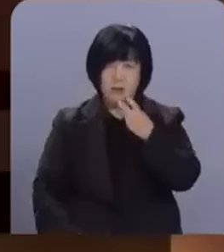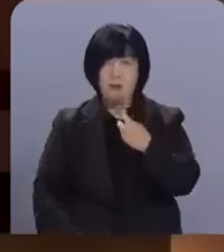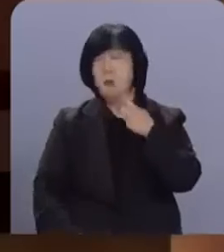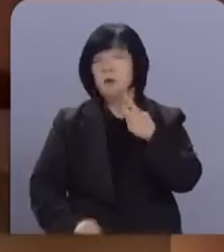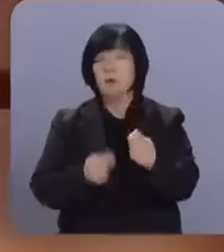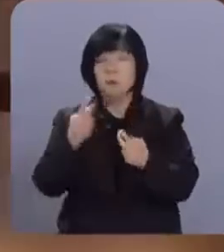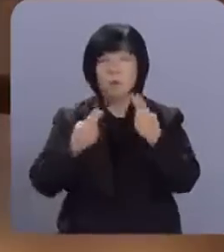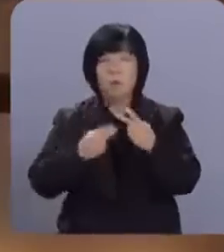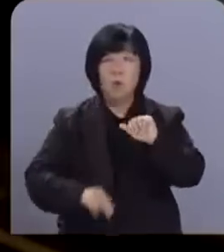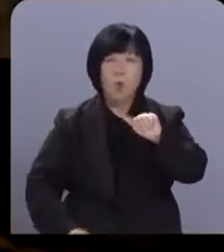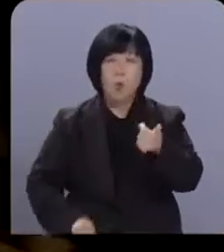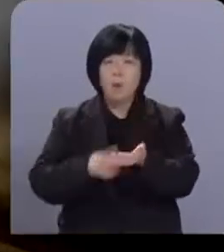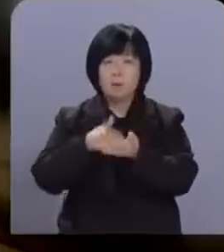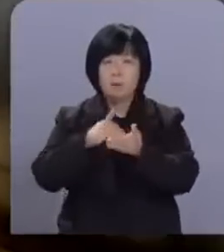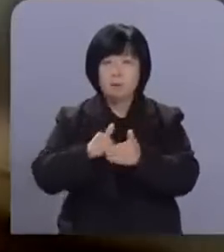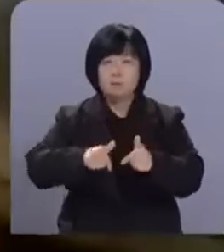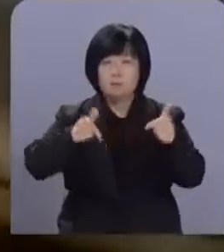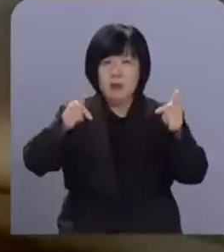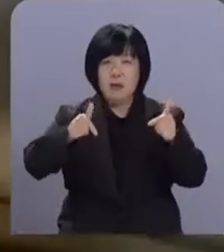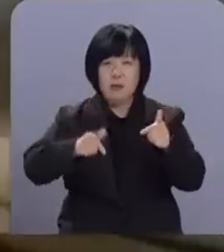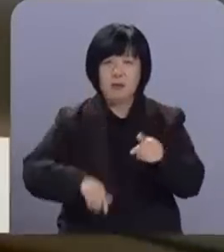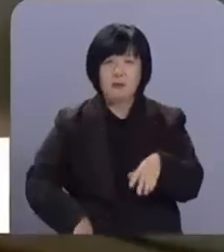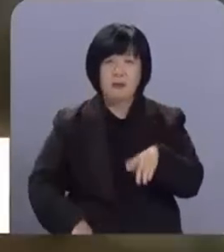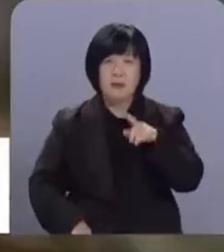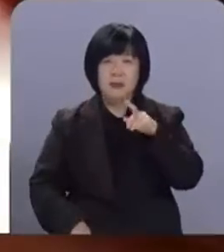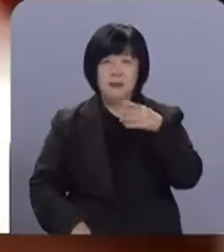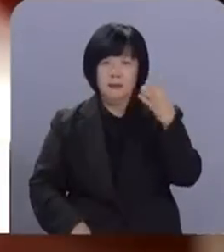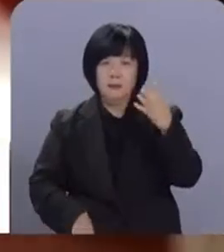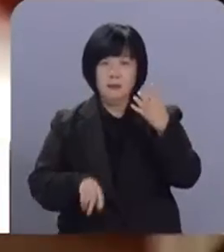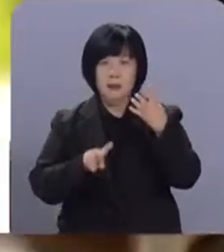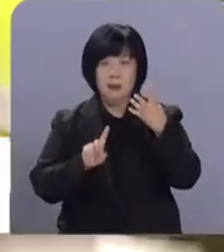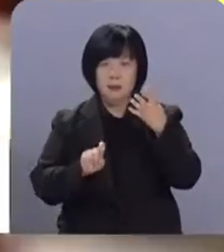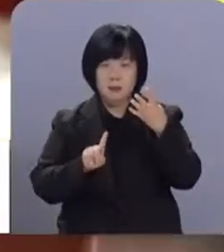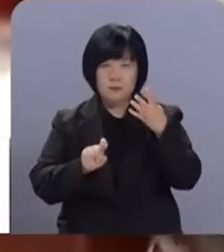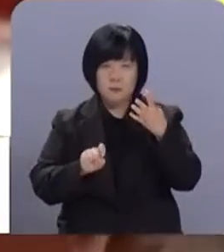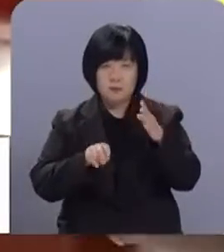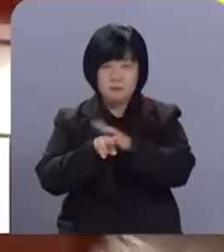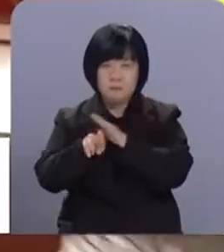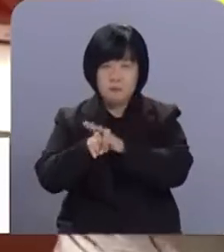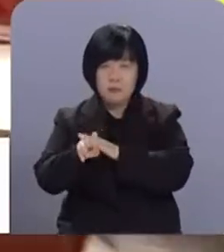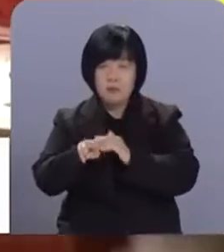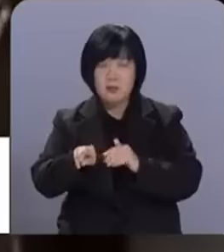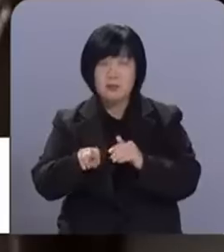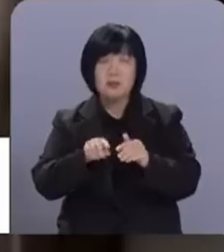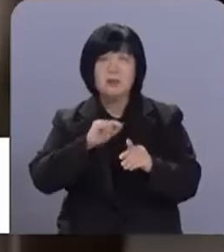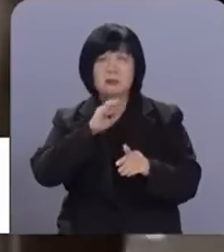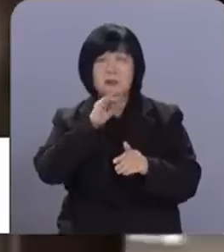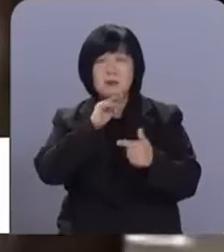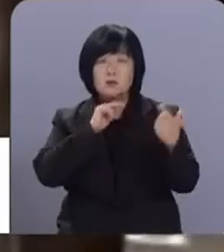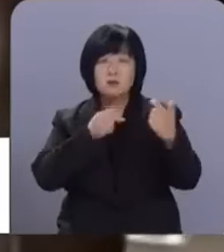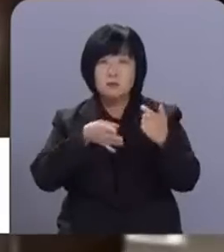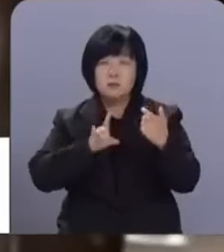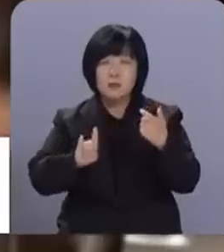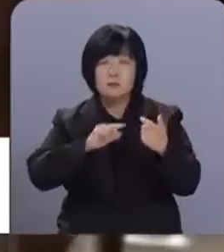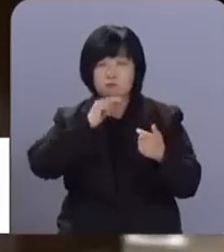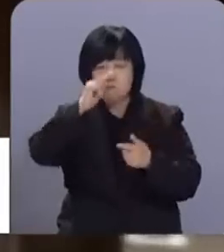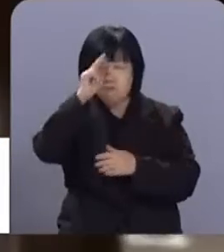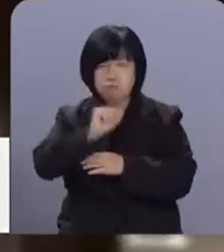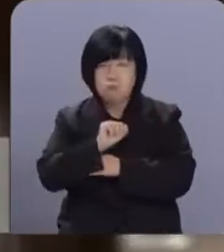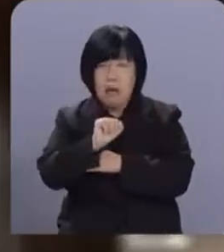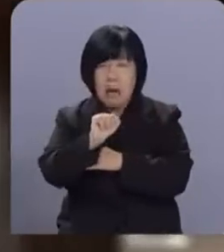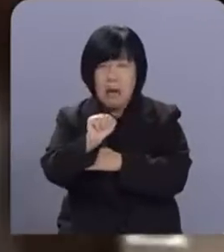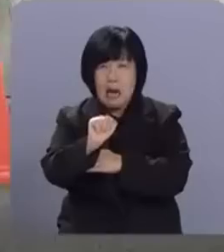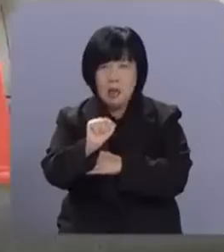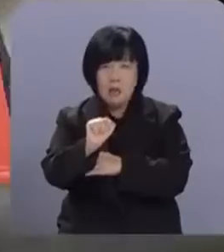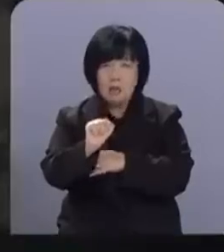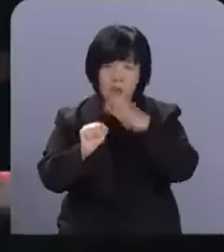500건가량 급증했습니다. 지난 10일에는 음주 단속을 피해 달아난 60대 음주운전자가 경찰 추격 끝에 붙잡히기도